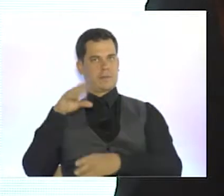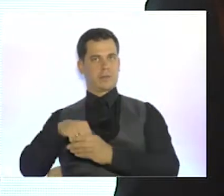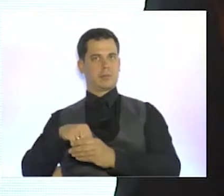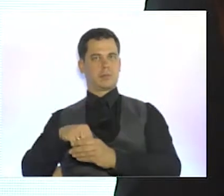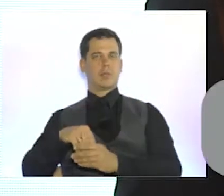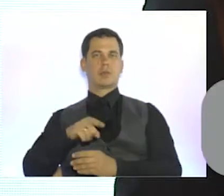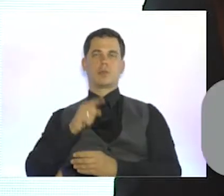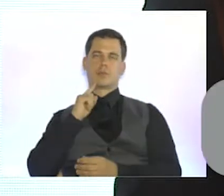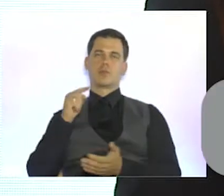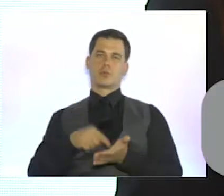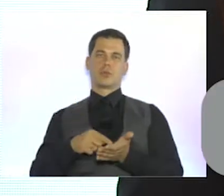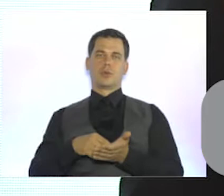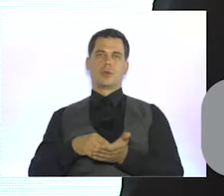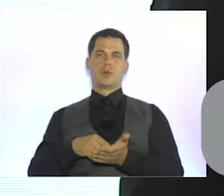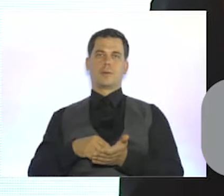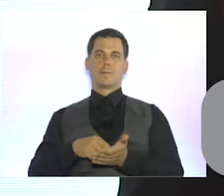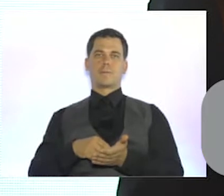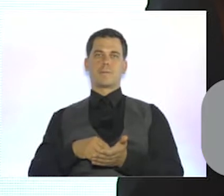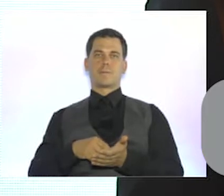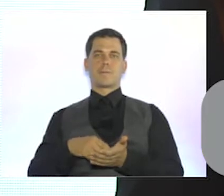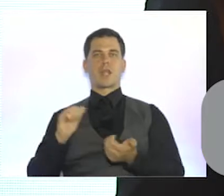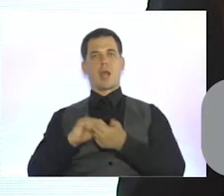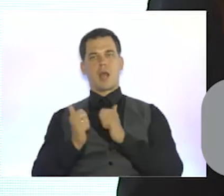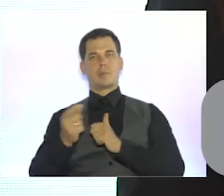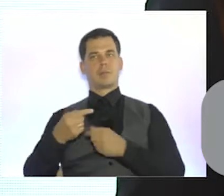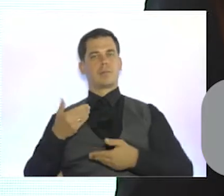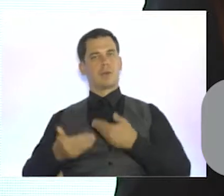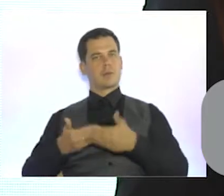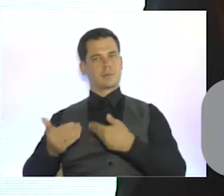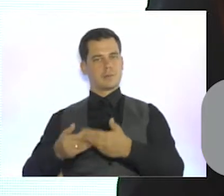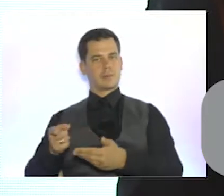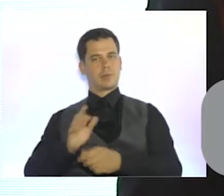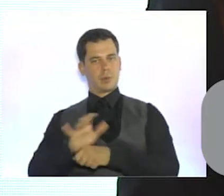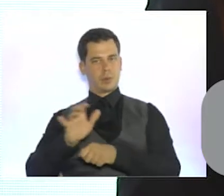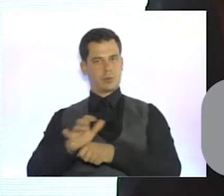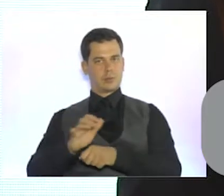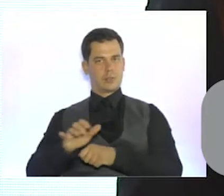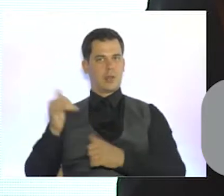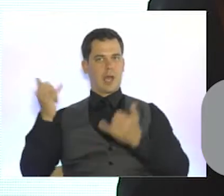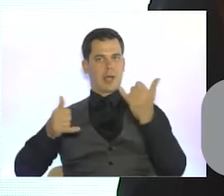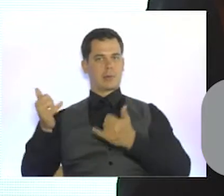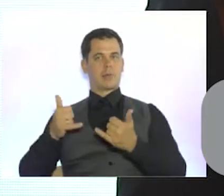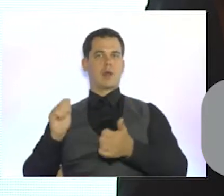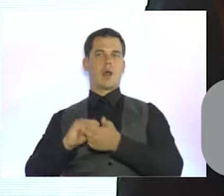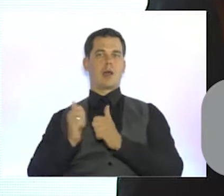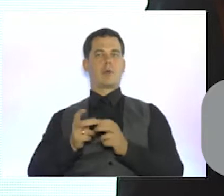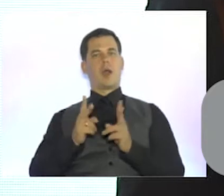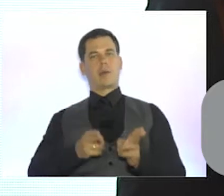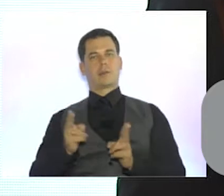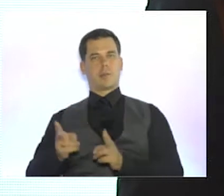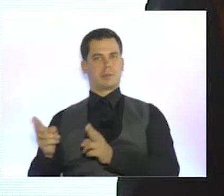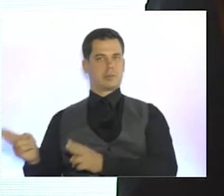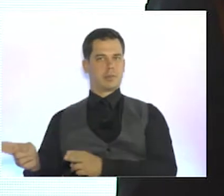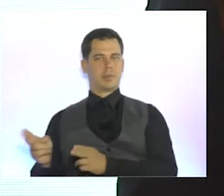terenie, związane są właśnie albo to z procesem produkcyjnym i różnymi etapami działalności